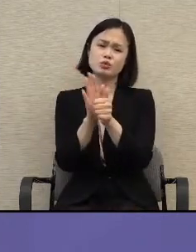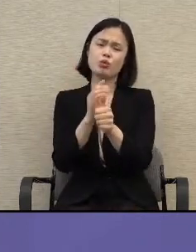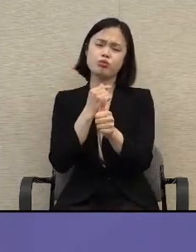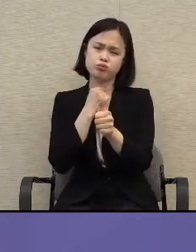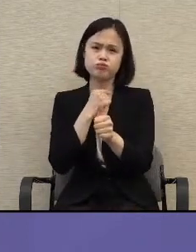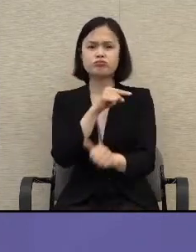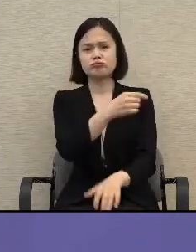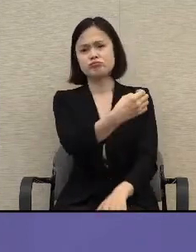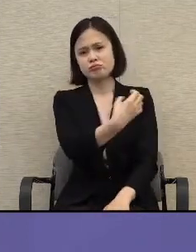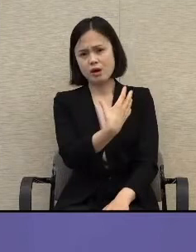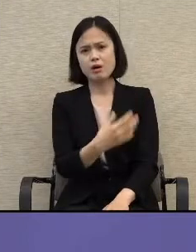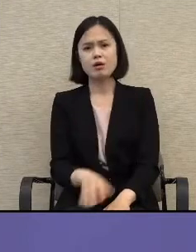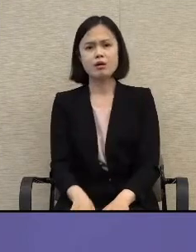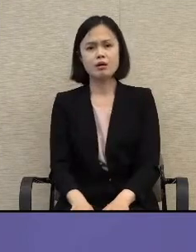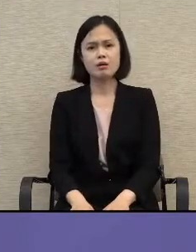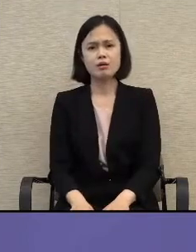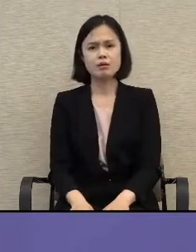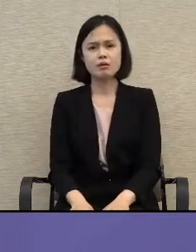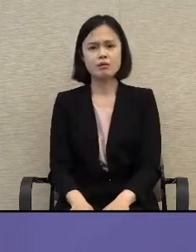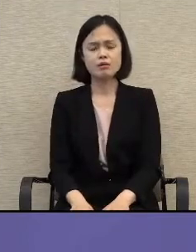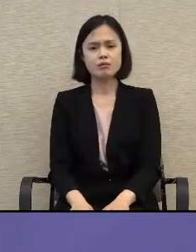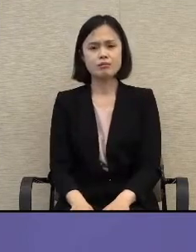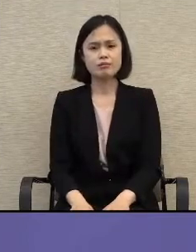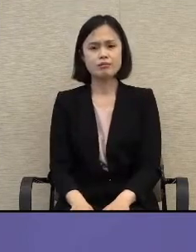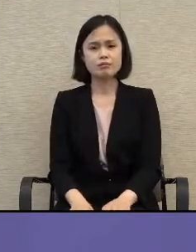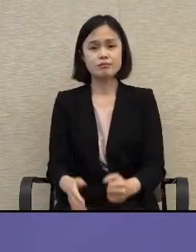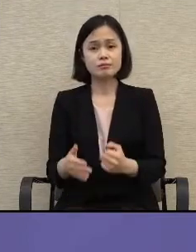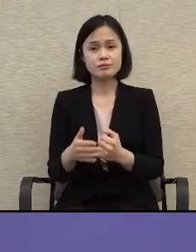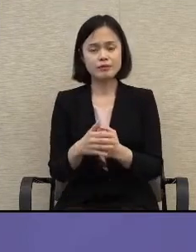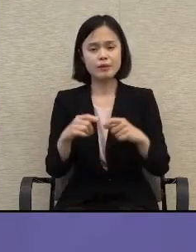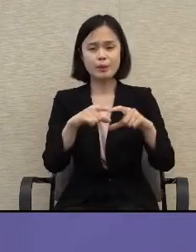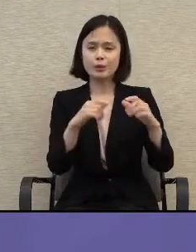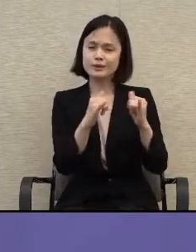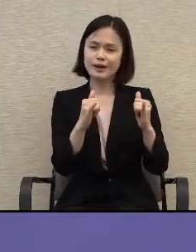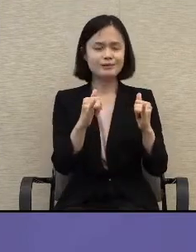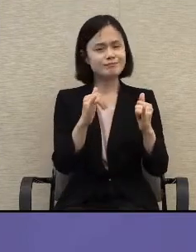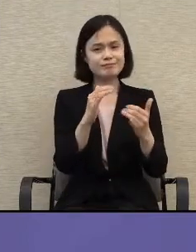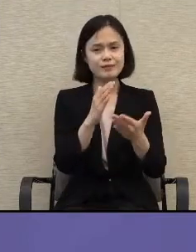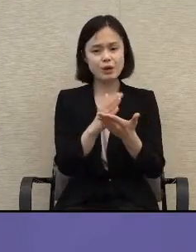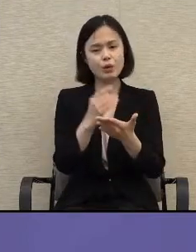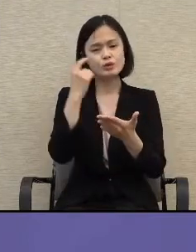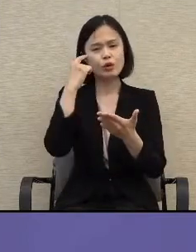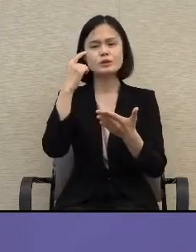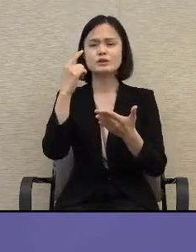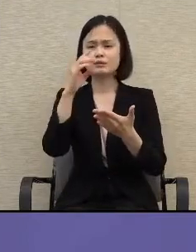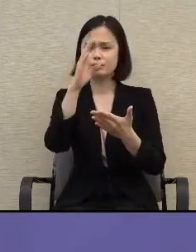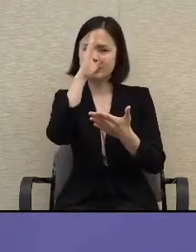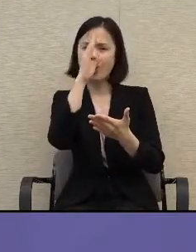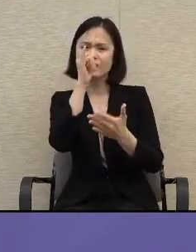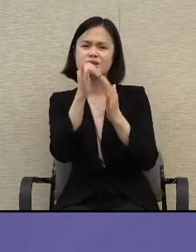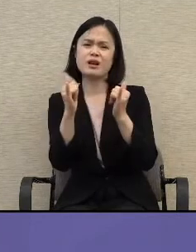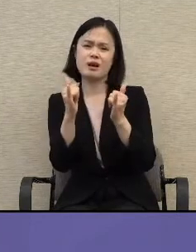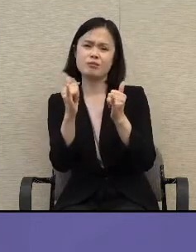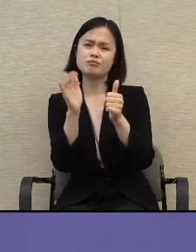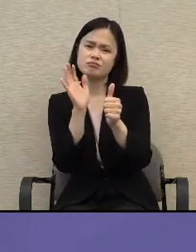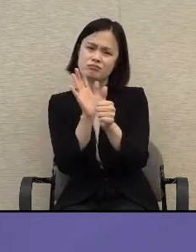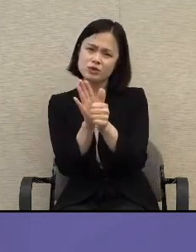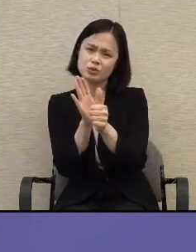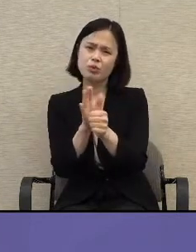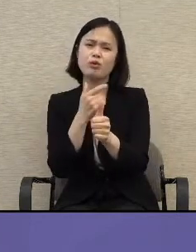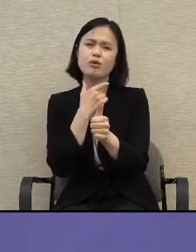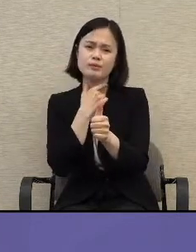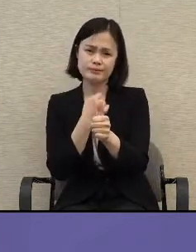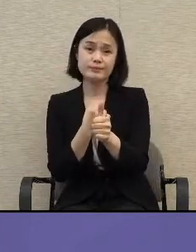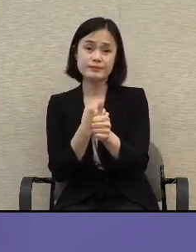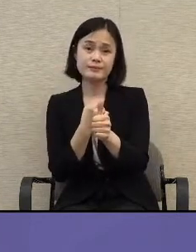왔던 체계이기 때문에 경등도 정신건강 이슈를 경험하는 혹은 심리정서 지원을 필요로 하는 다수의 사람을 위한 서비스